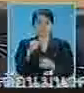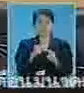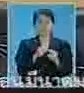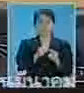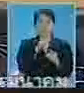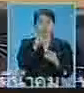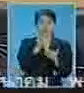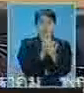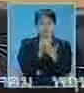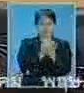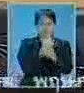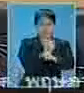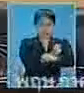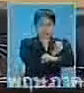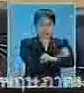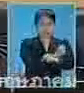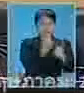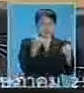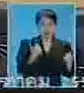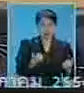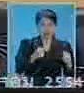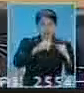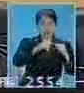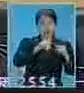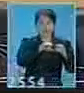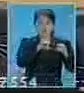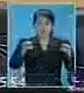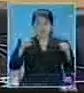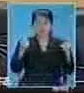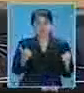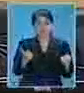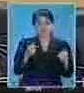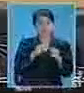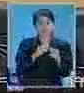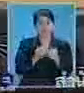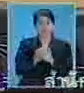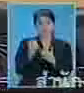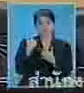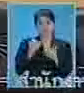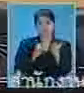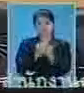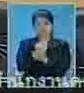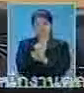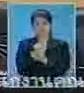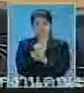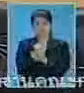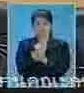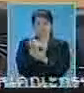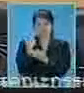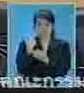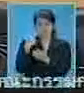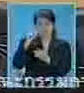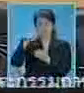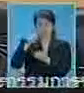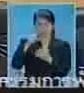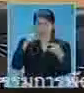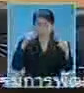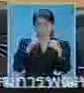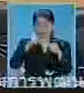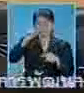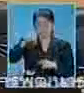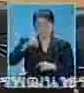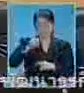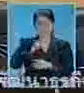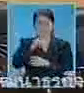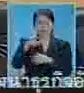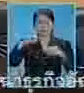ำระดับปัจจุบันเป็นระดับที่เหมาะสมแล้วหรือยังไงครับท่านพูดได้ชัดเลยนะครับว่าพรรคเพื่อไทยเนี่ย